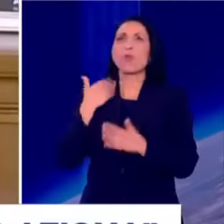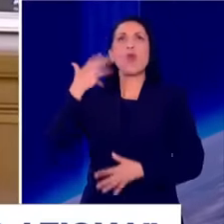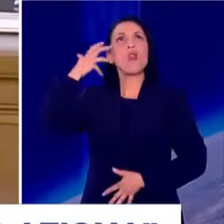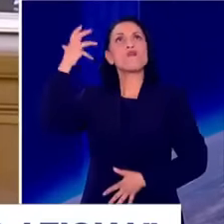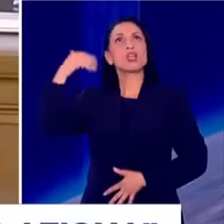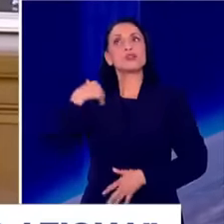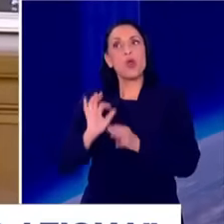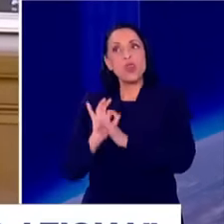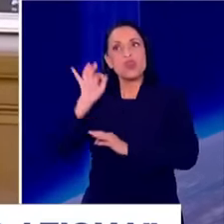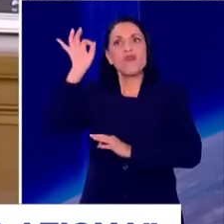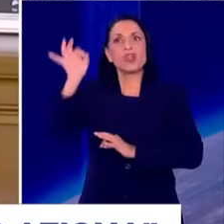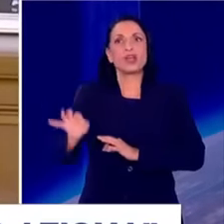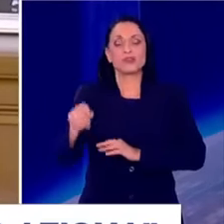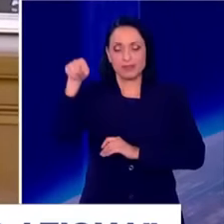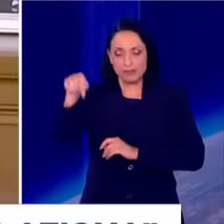φανταστώ ότι θα φτάσω